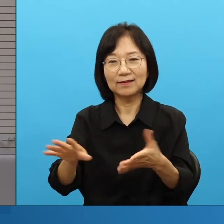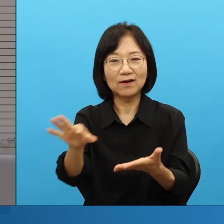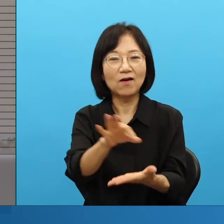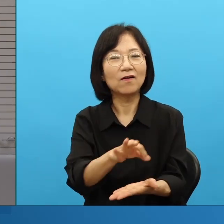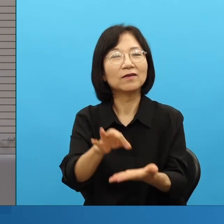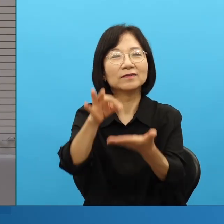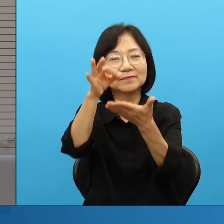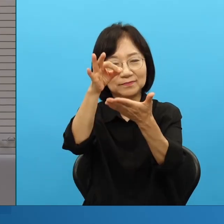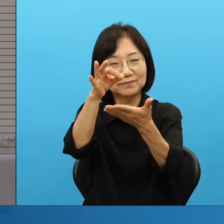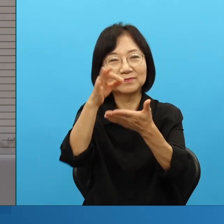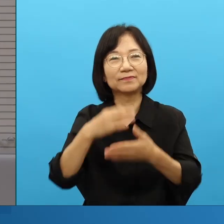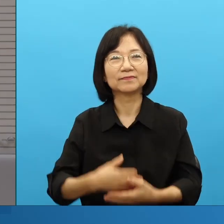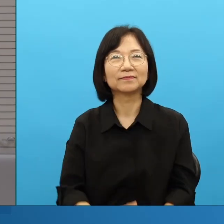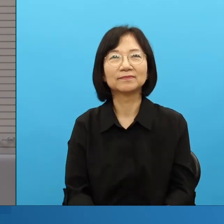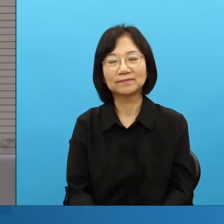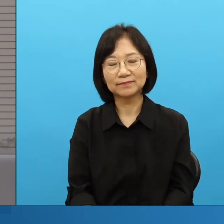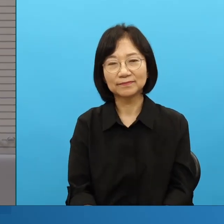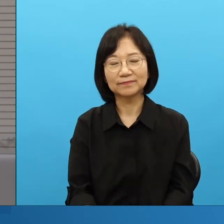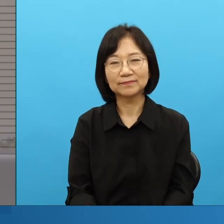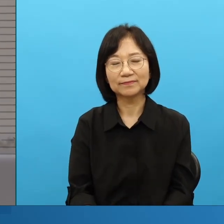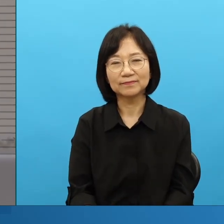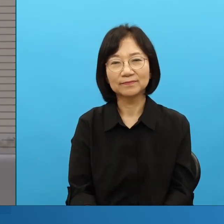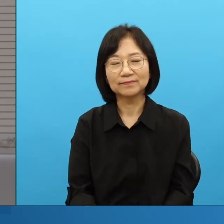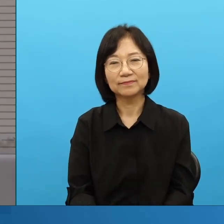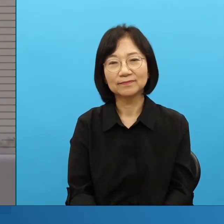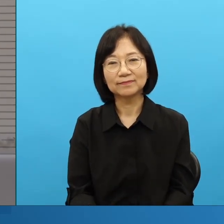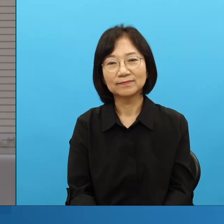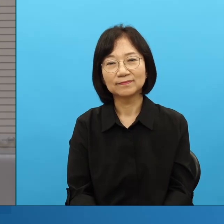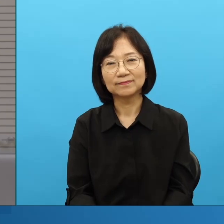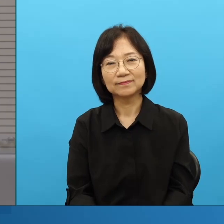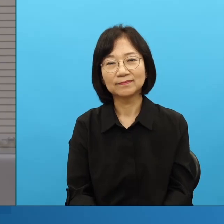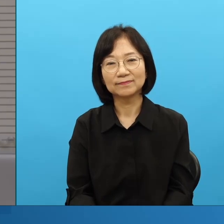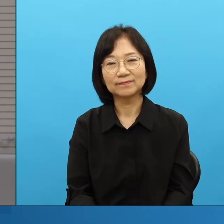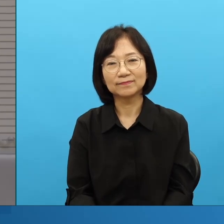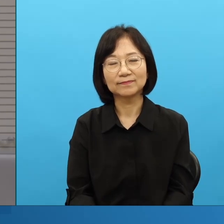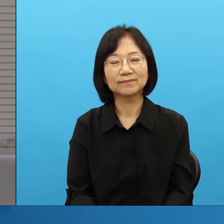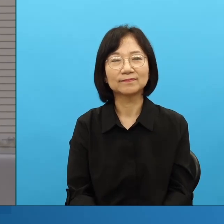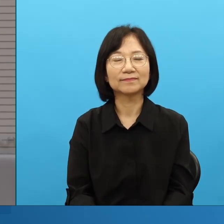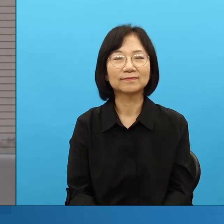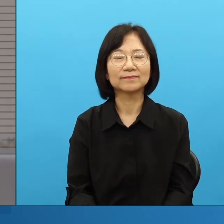앞에 드리겠습니다. 찬송가 503장 把 준비好的礼物 献给神。